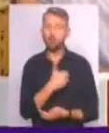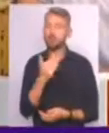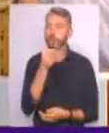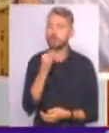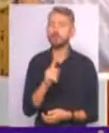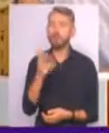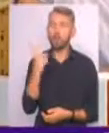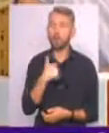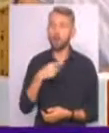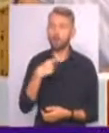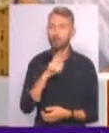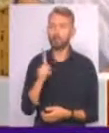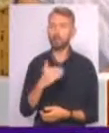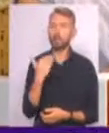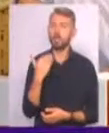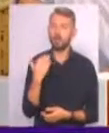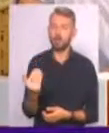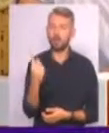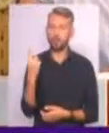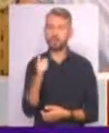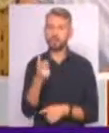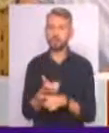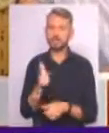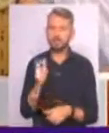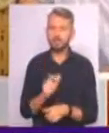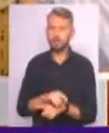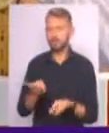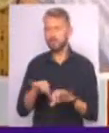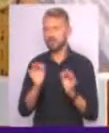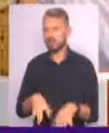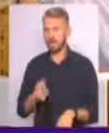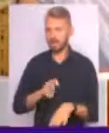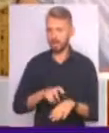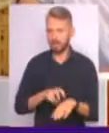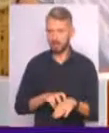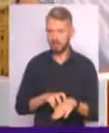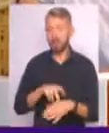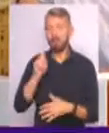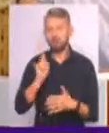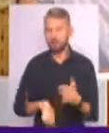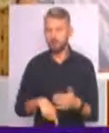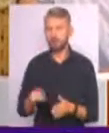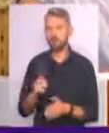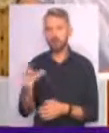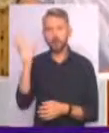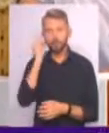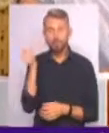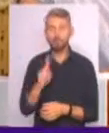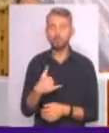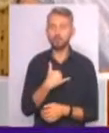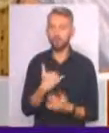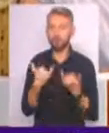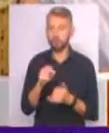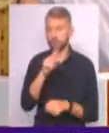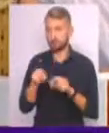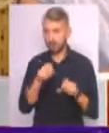що коли я говорив, що ви один з найбільш універсальних лікарів, повірте, що враховуючи те, що в нас сьогодні